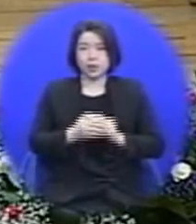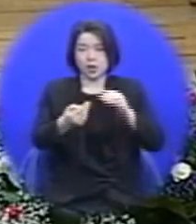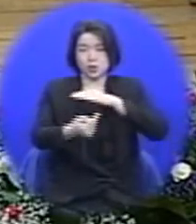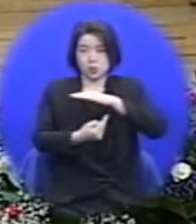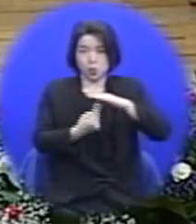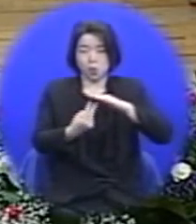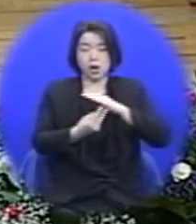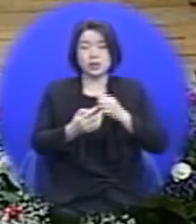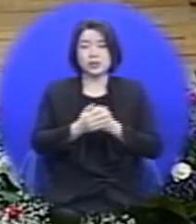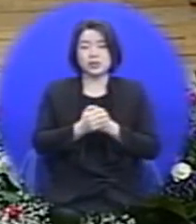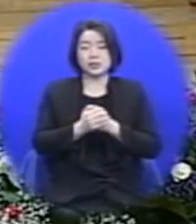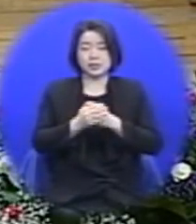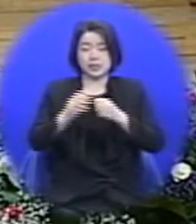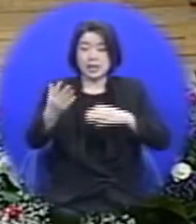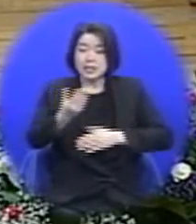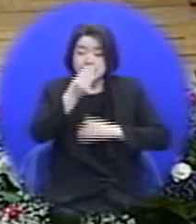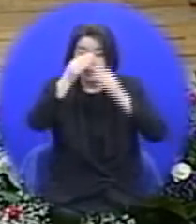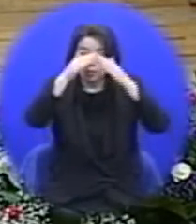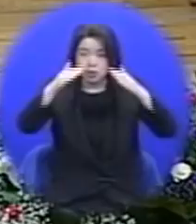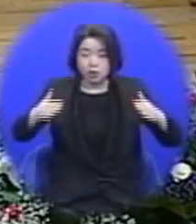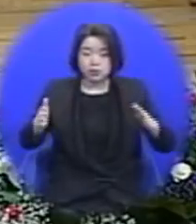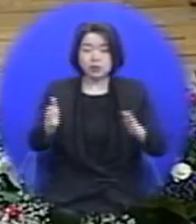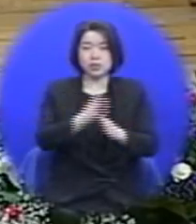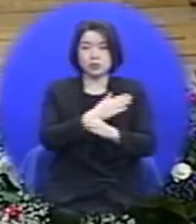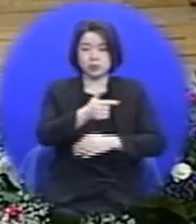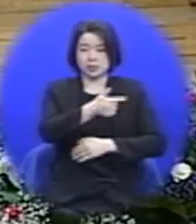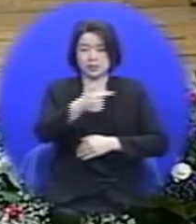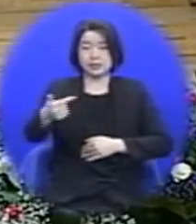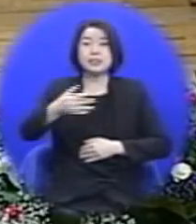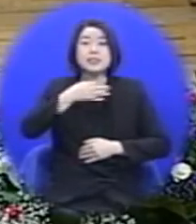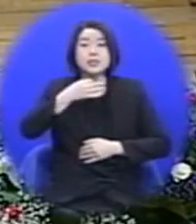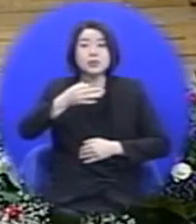요한이 성전에서부터 큰 음성을 듣는데